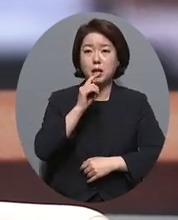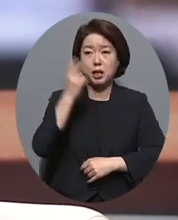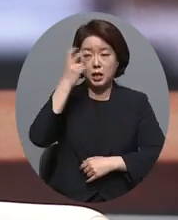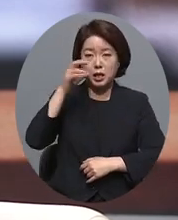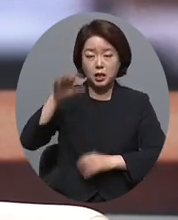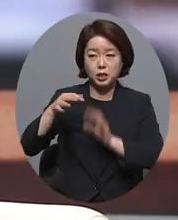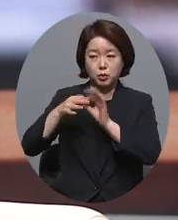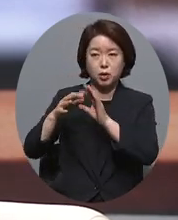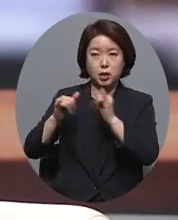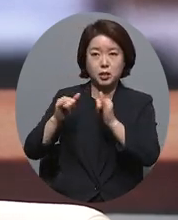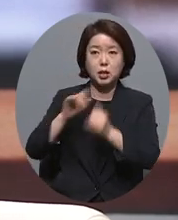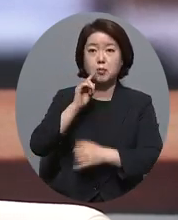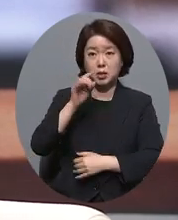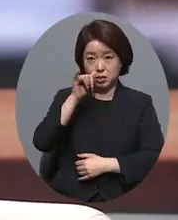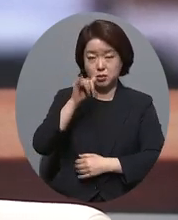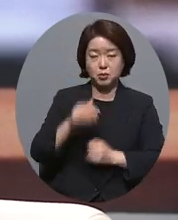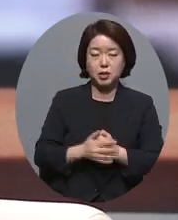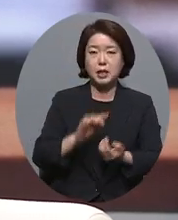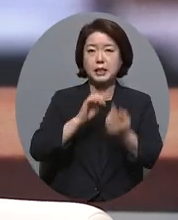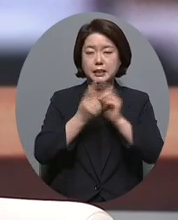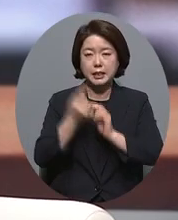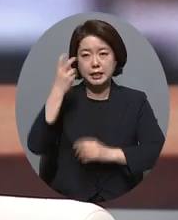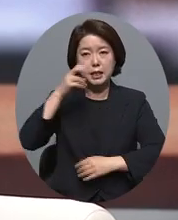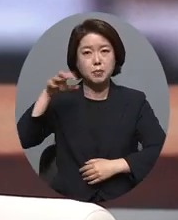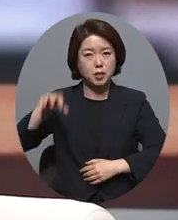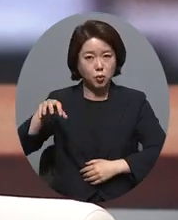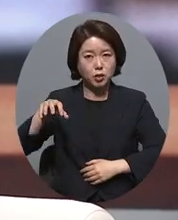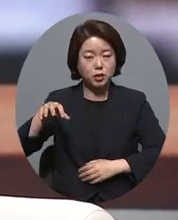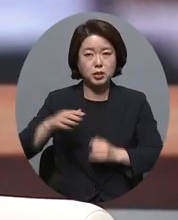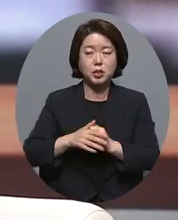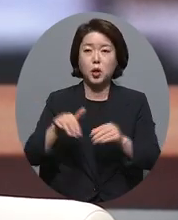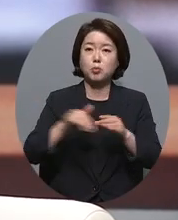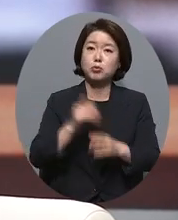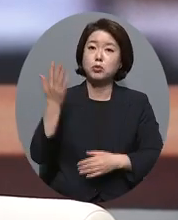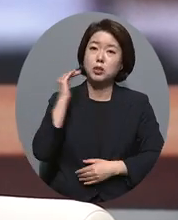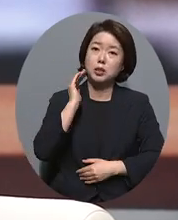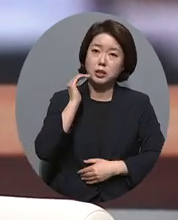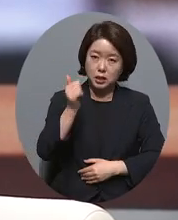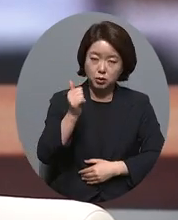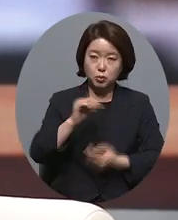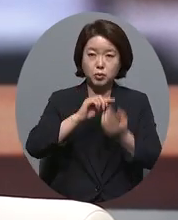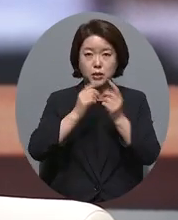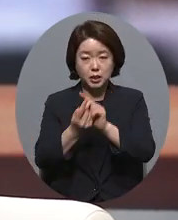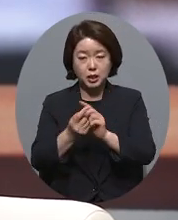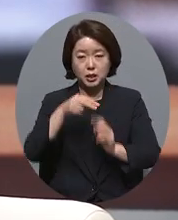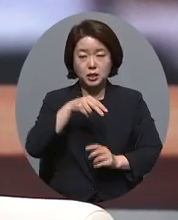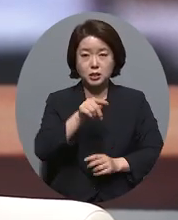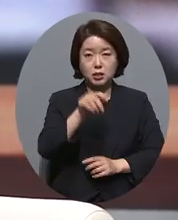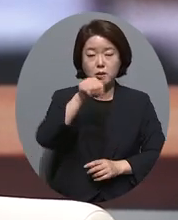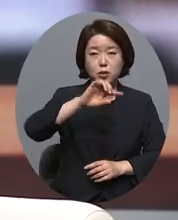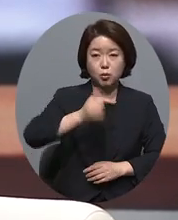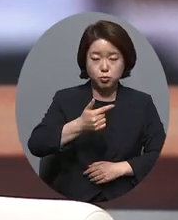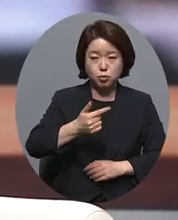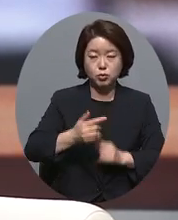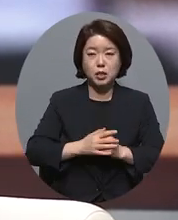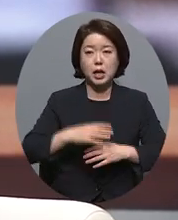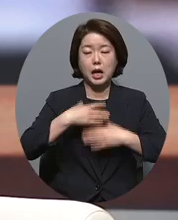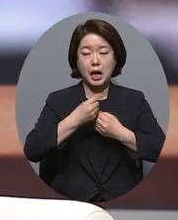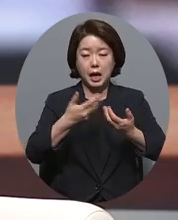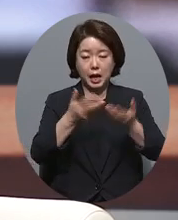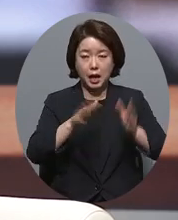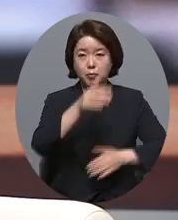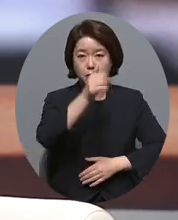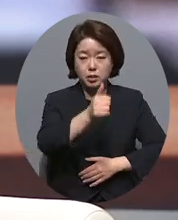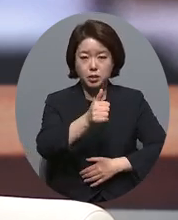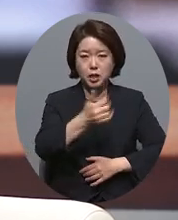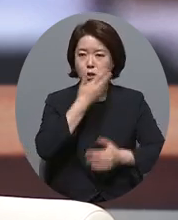감성 관계자를 통해서 나왔는데 대신 감사원은 운전 대통령 대신 서운전 국가 안보실장을 핵심 인물로